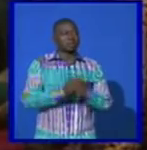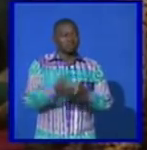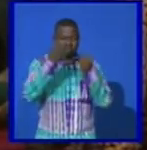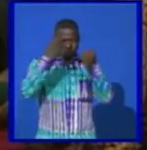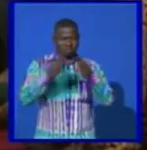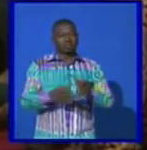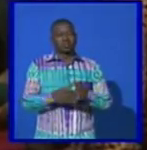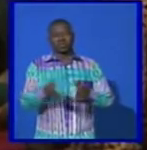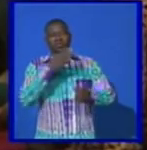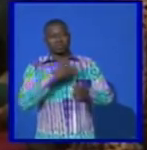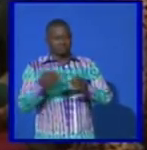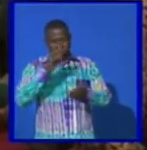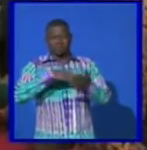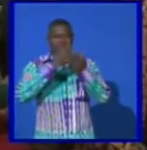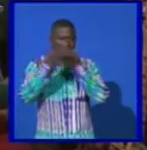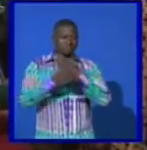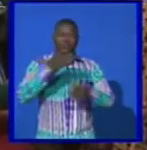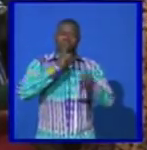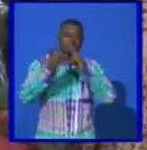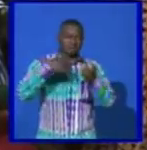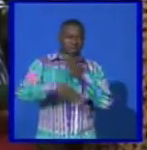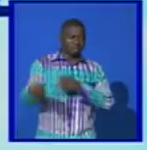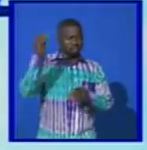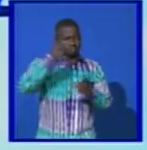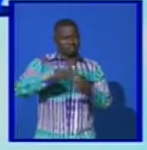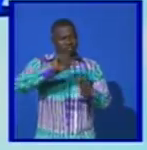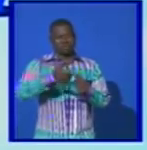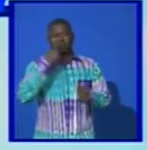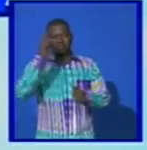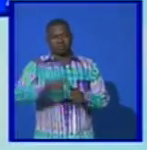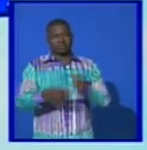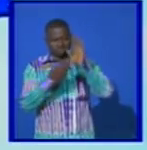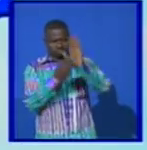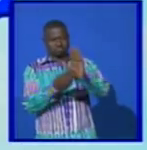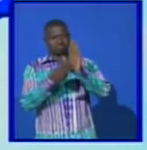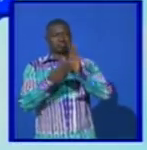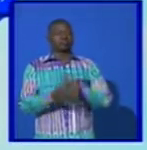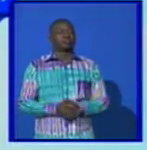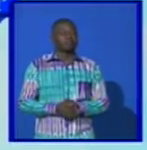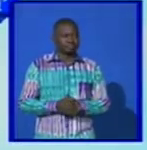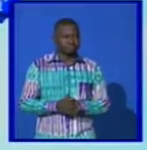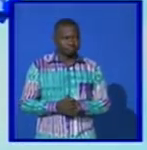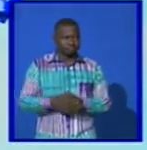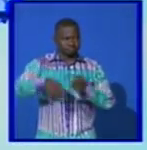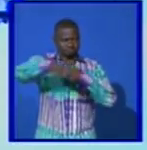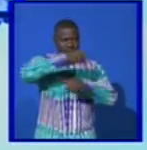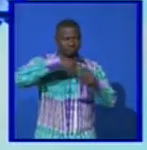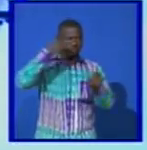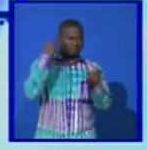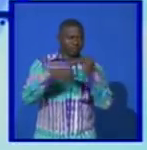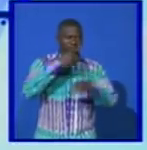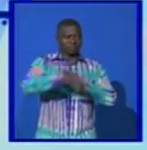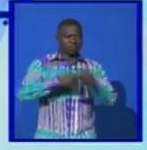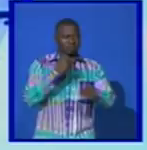et chaque participant voudrait servir de modèle. La tournée de fin d'année du conseil municipal de Ouagadougou